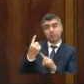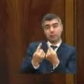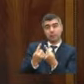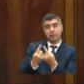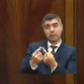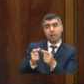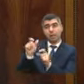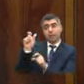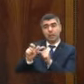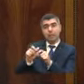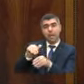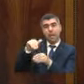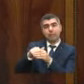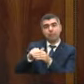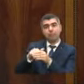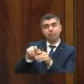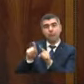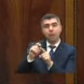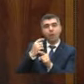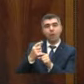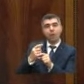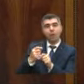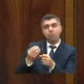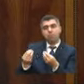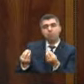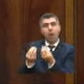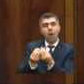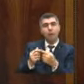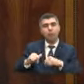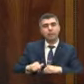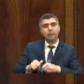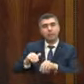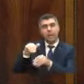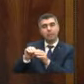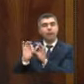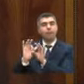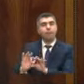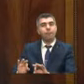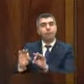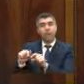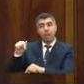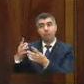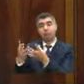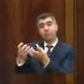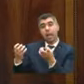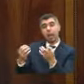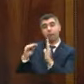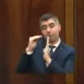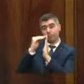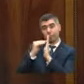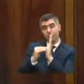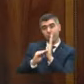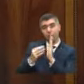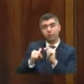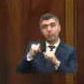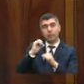الحكومة أكثر مما مضى في ضرب لمبدأ المسؤولية السياسية للحكومة ولأعضائها،